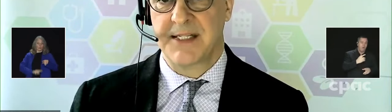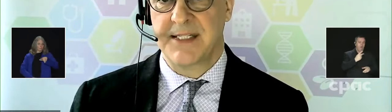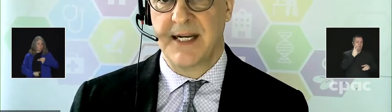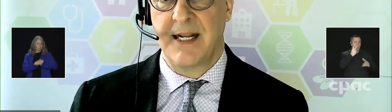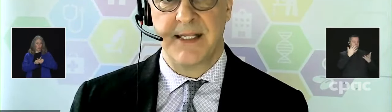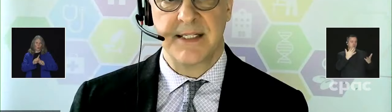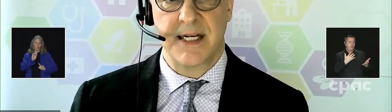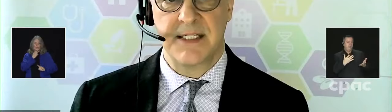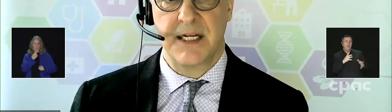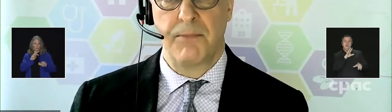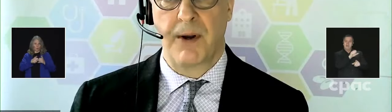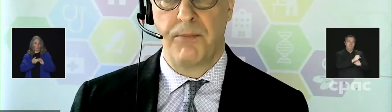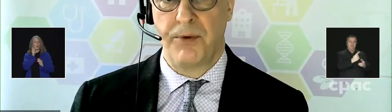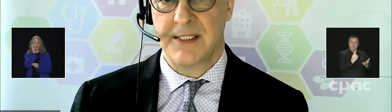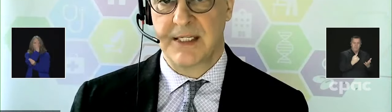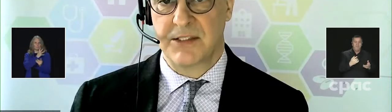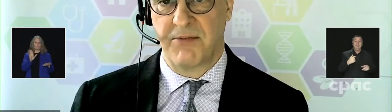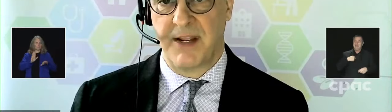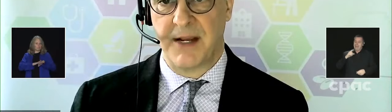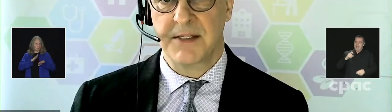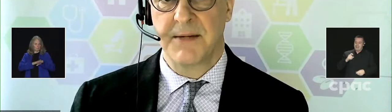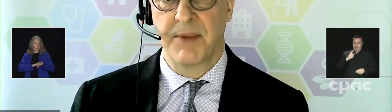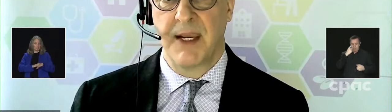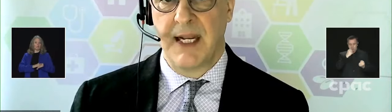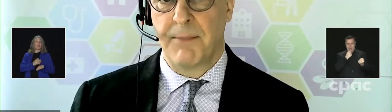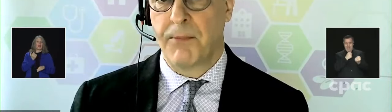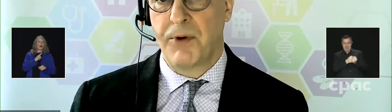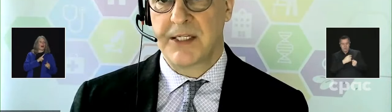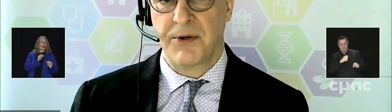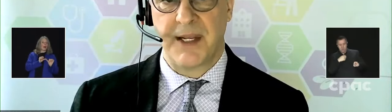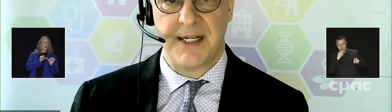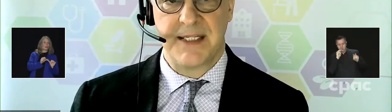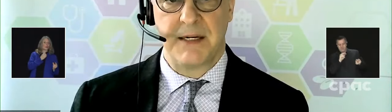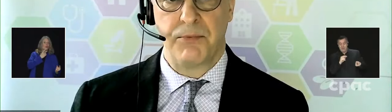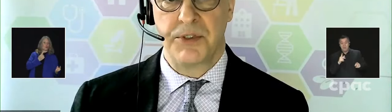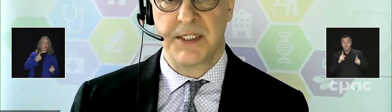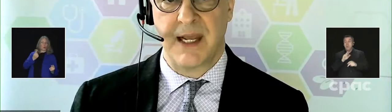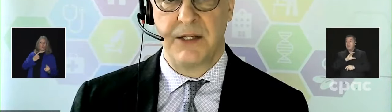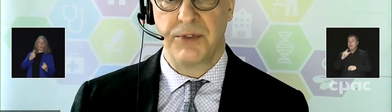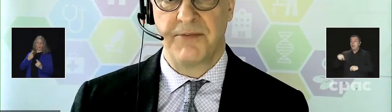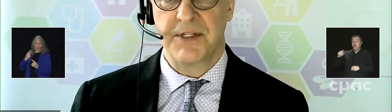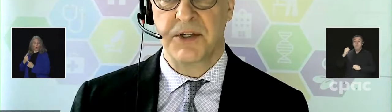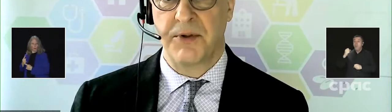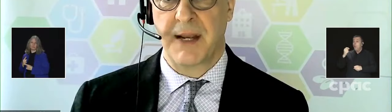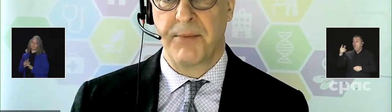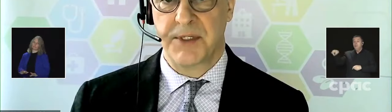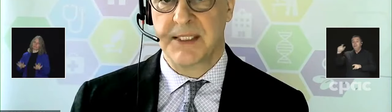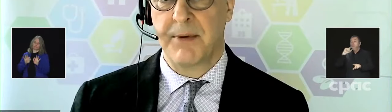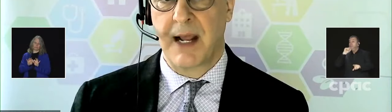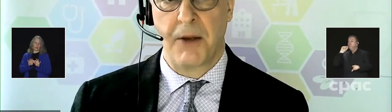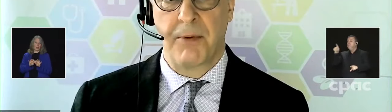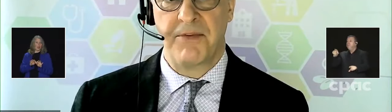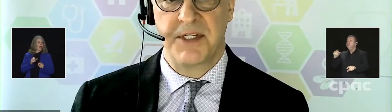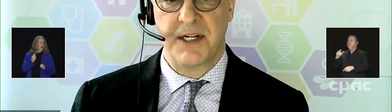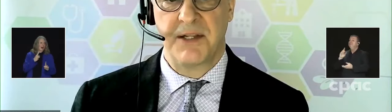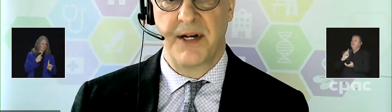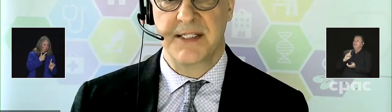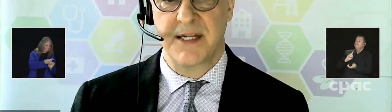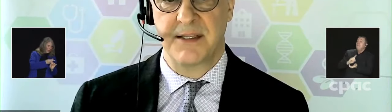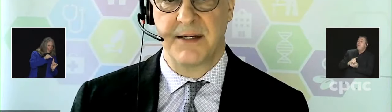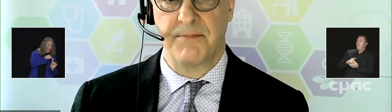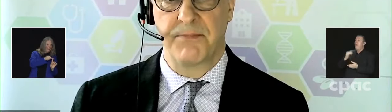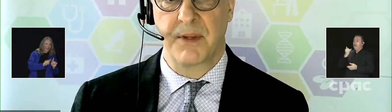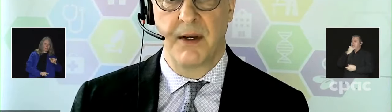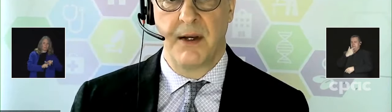indésirable potentiel est essentiel pour appuyer cette surveillance et la population canadienne peut signaler tout effet secondaire possible à leurs professionnels